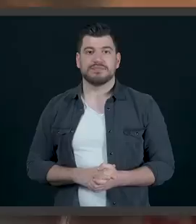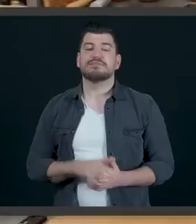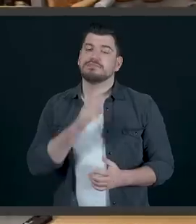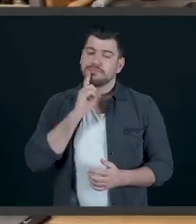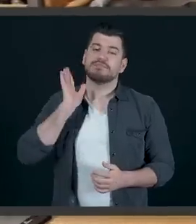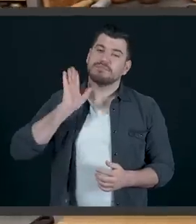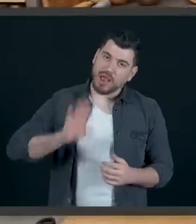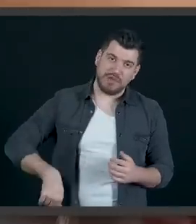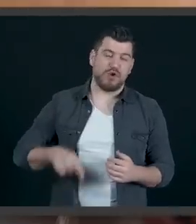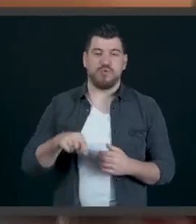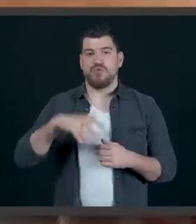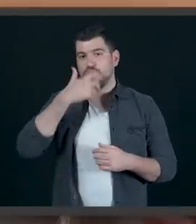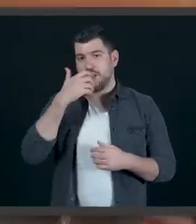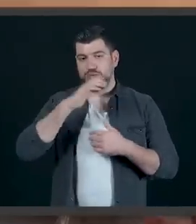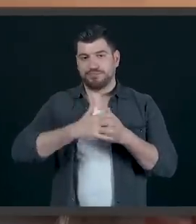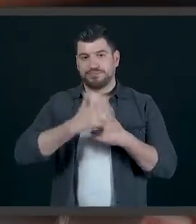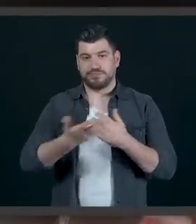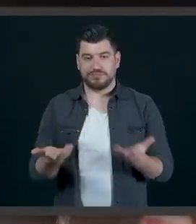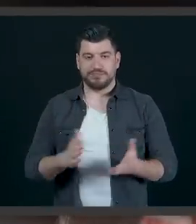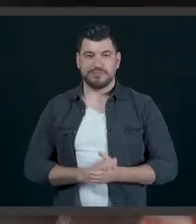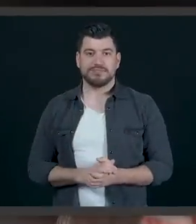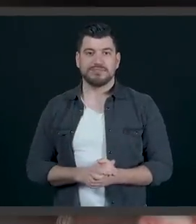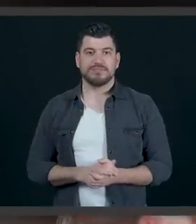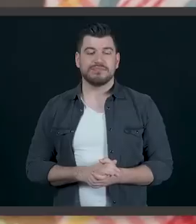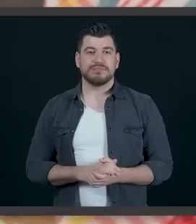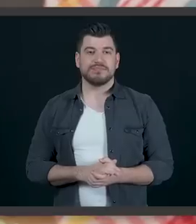Και το τελευταίο μας μιλαράκι. Τέλεια.